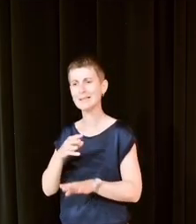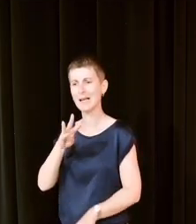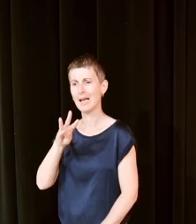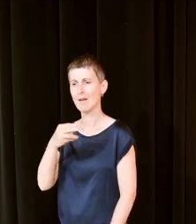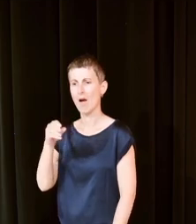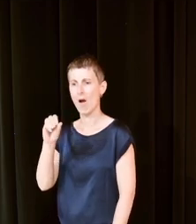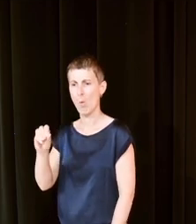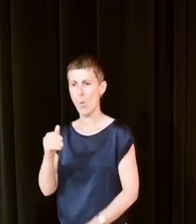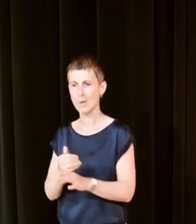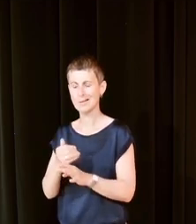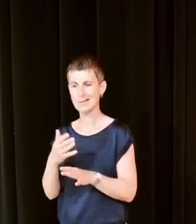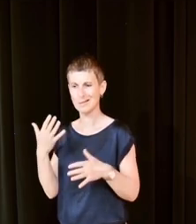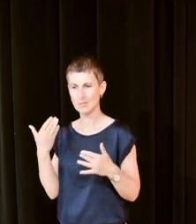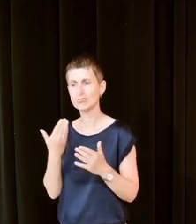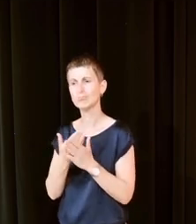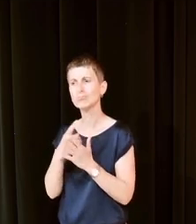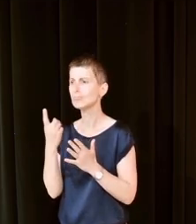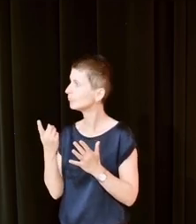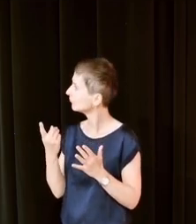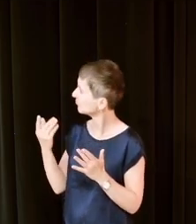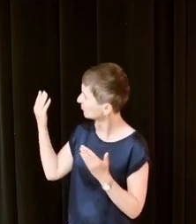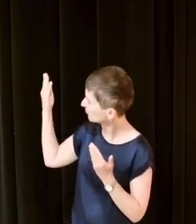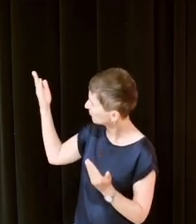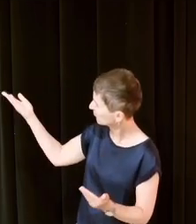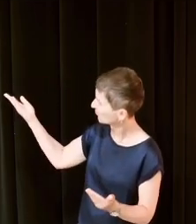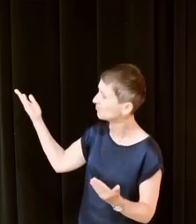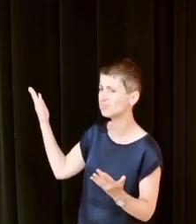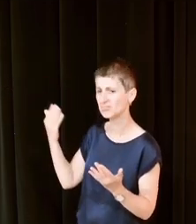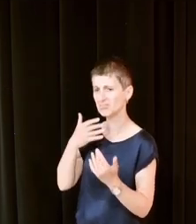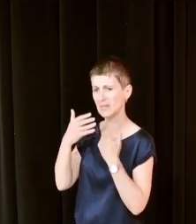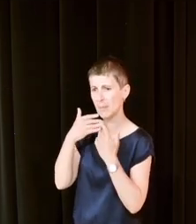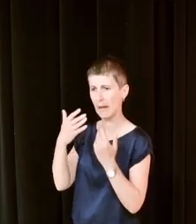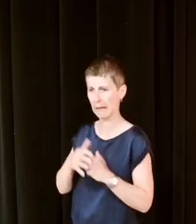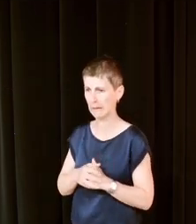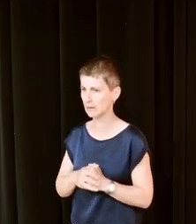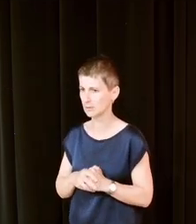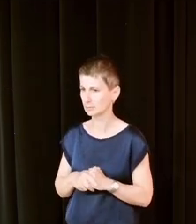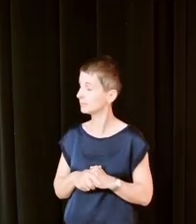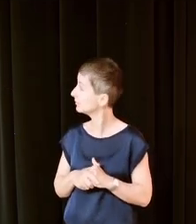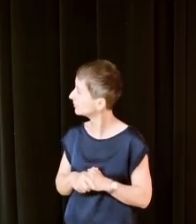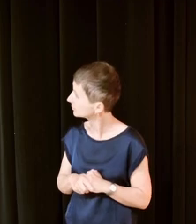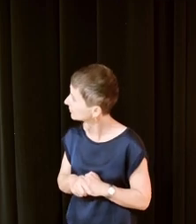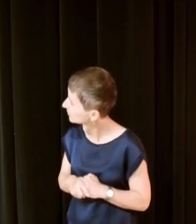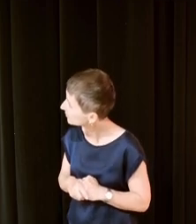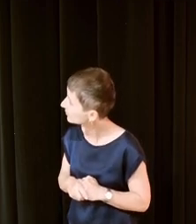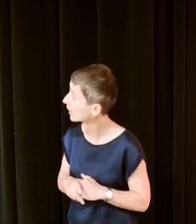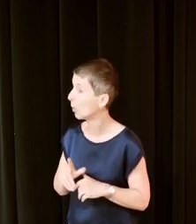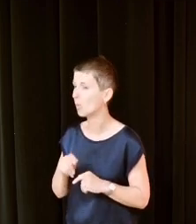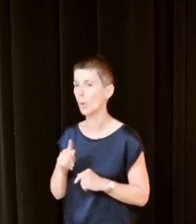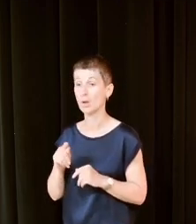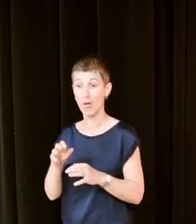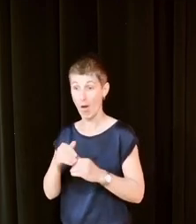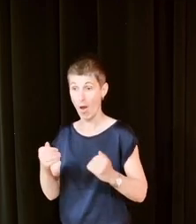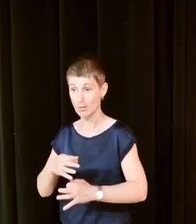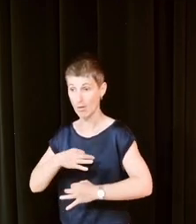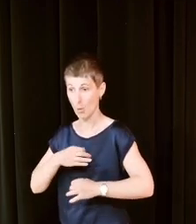is the evidence on the role of the arts in improving health and well-being? Hat es natürlich nicht wegen uns gemacht, sondern weil